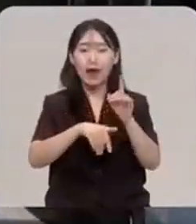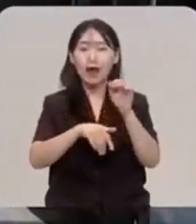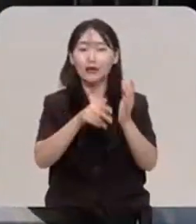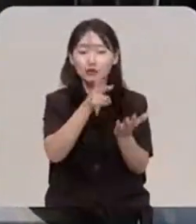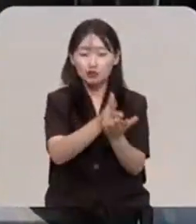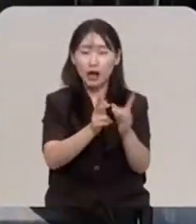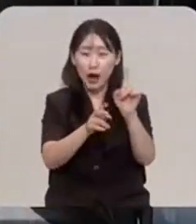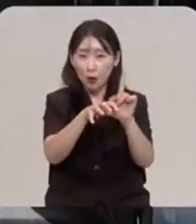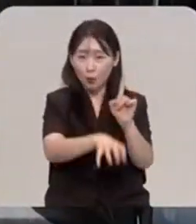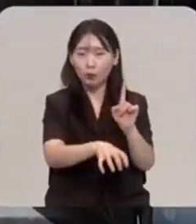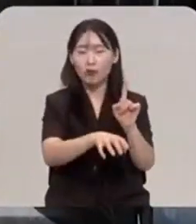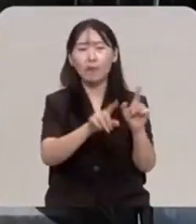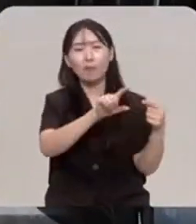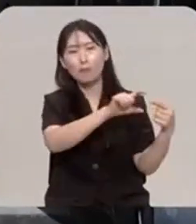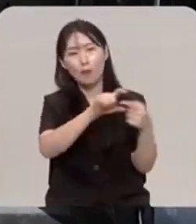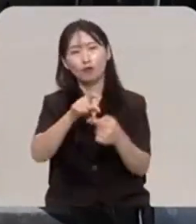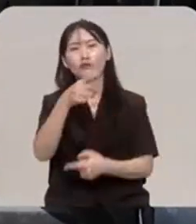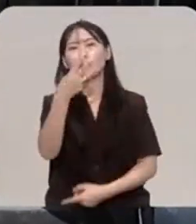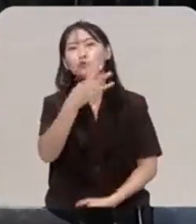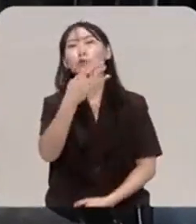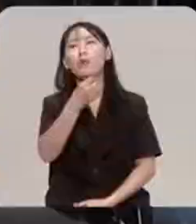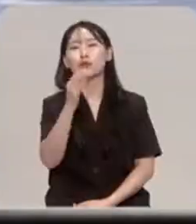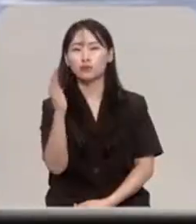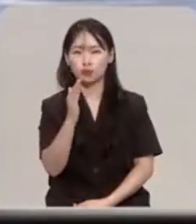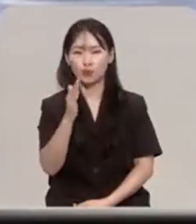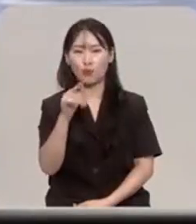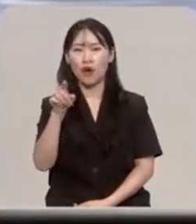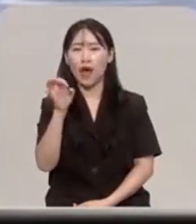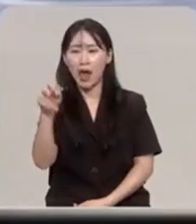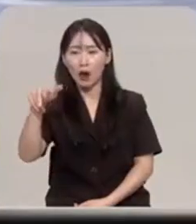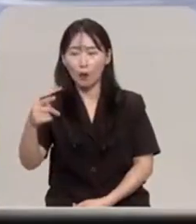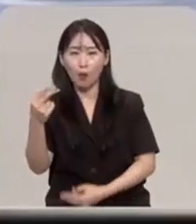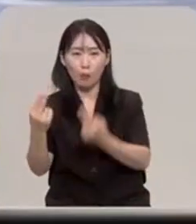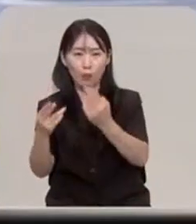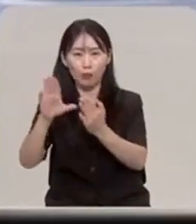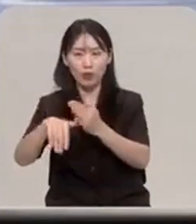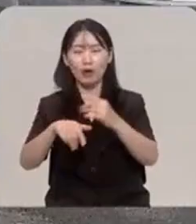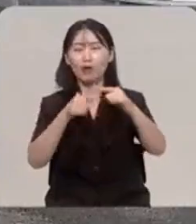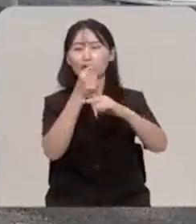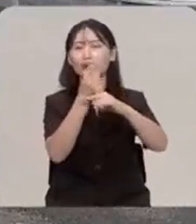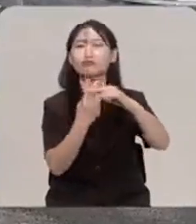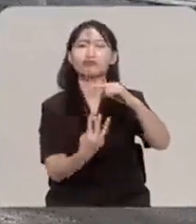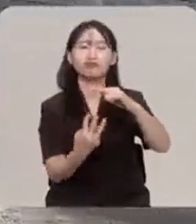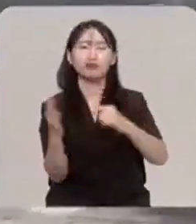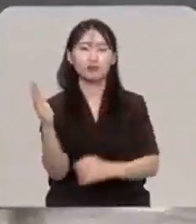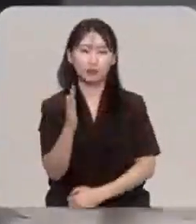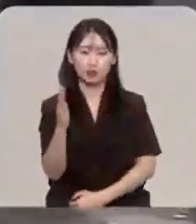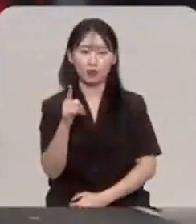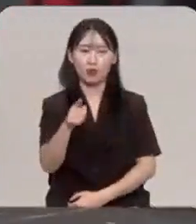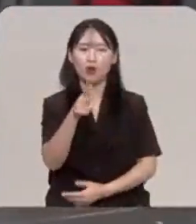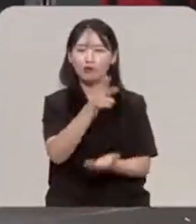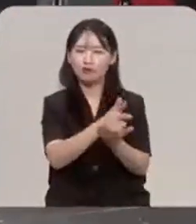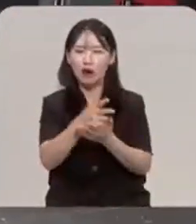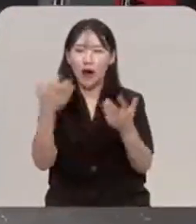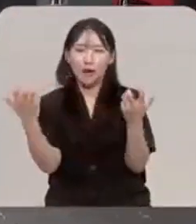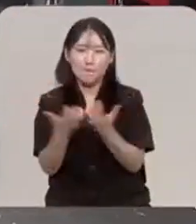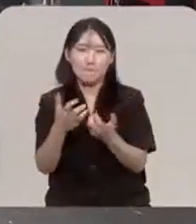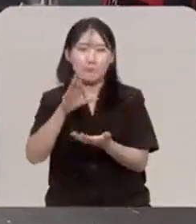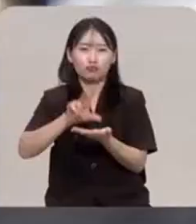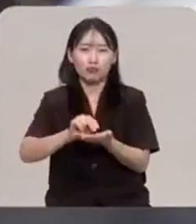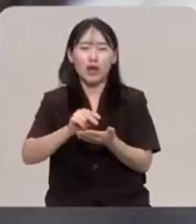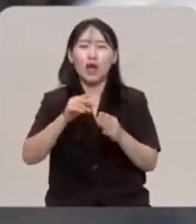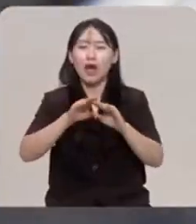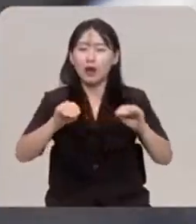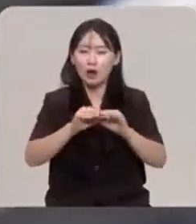원으로 에코시티의 1분 수준입니다 전주시는 주차난 해소를 위해 사업을 추진했고 땅 매입 비용은